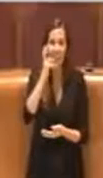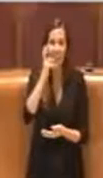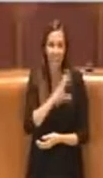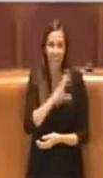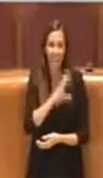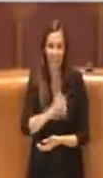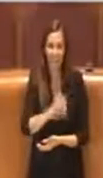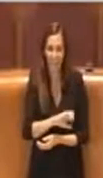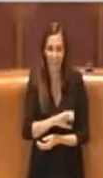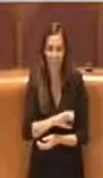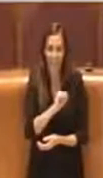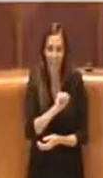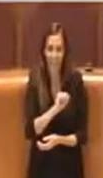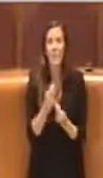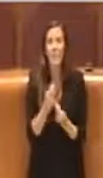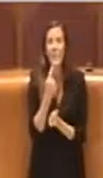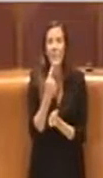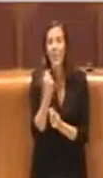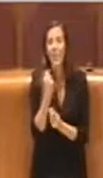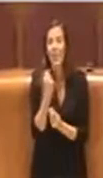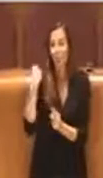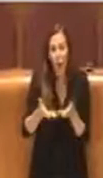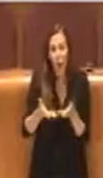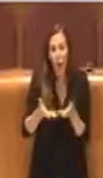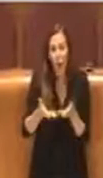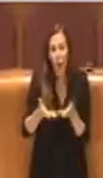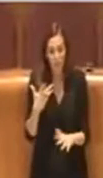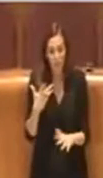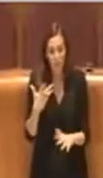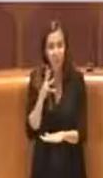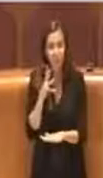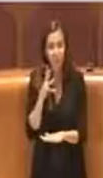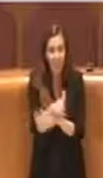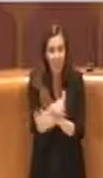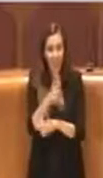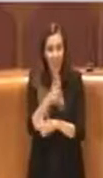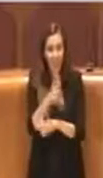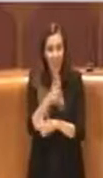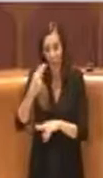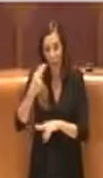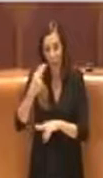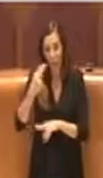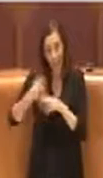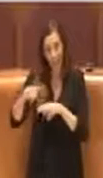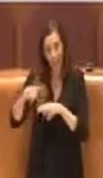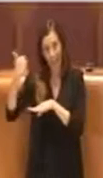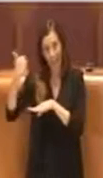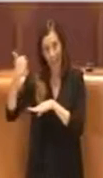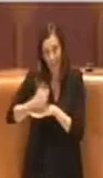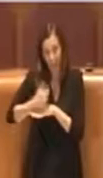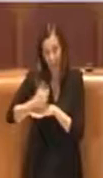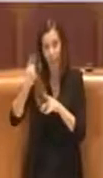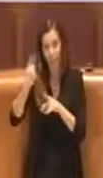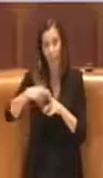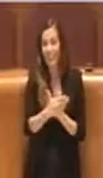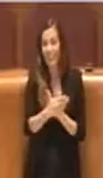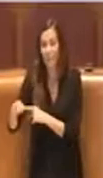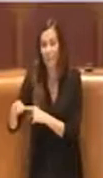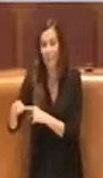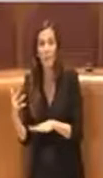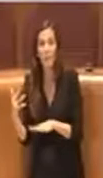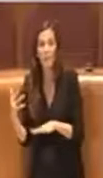che diciamo, ci porta fino ad oggi ad alcuni interventi anche di Roma Capitale, anche dipartimentali, un